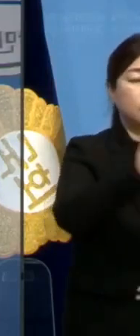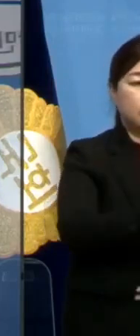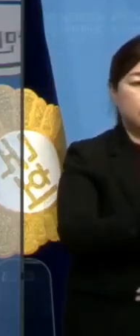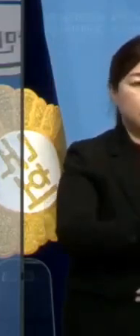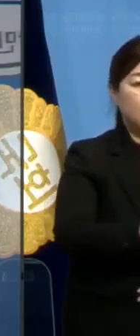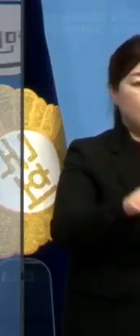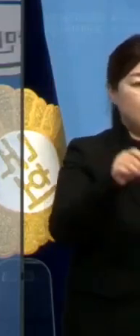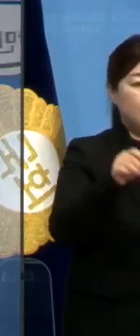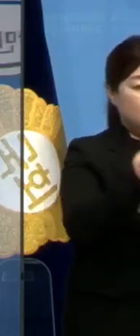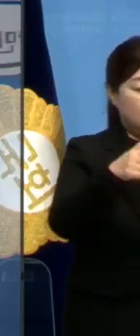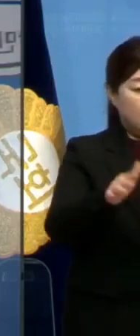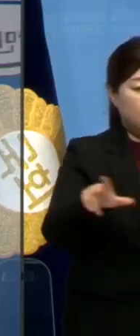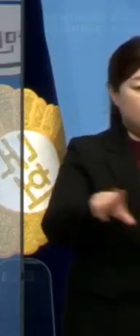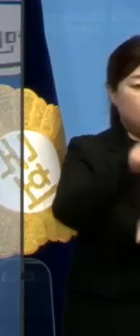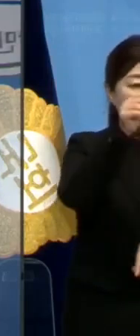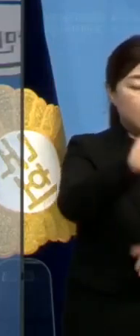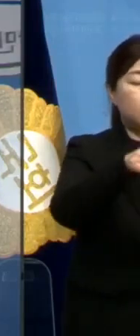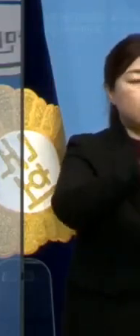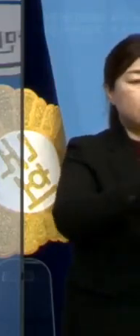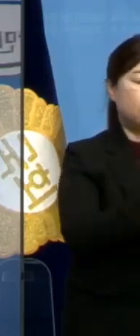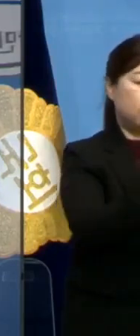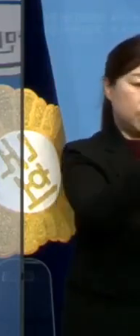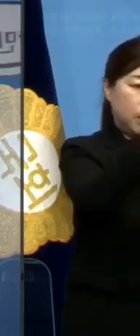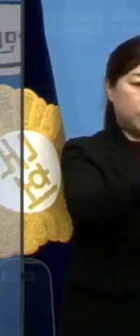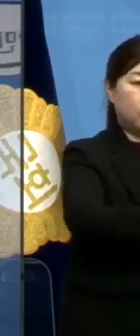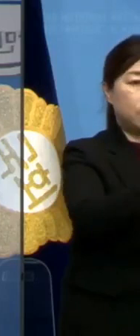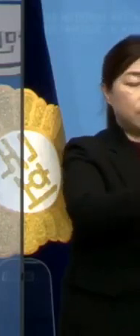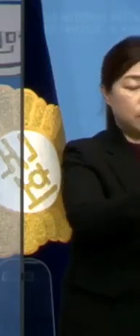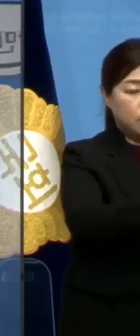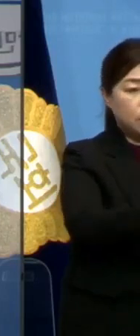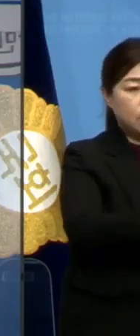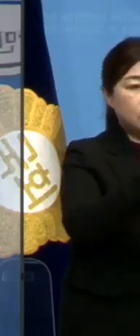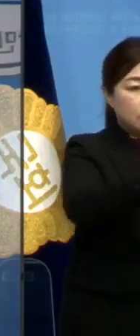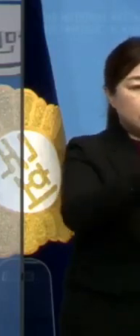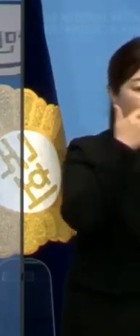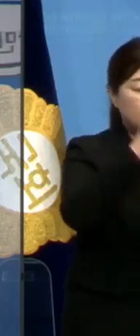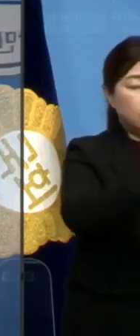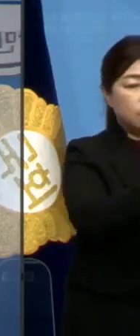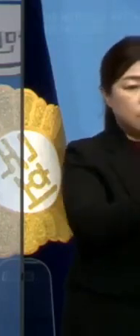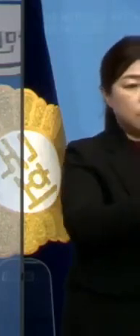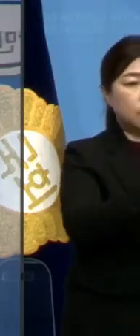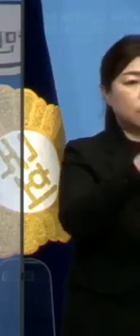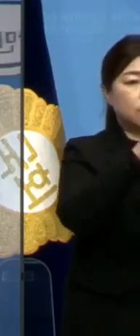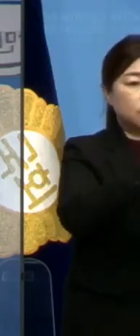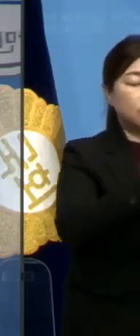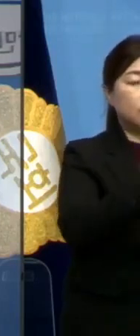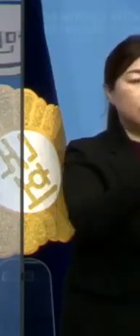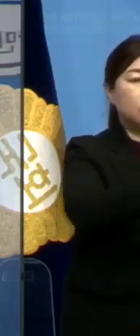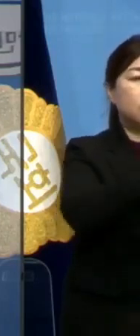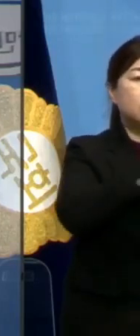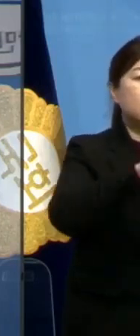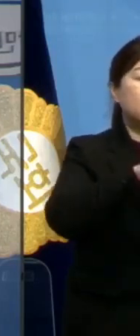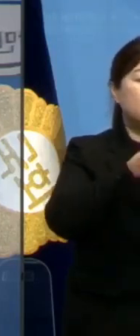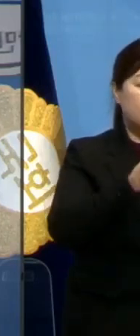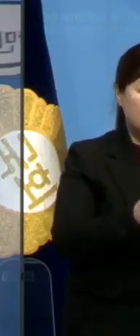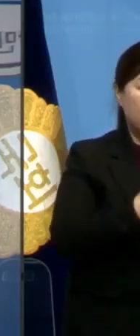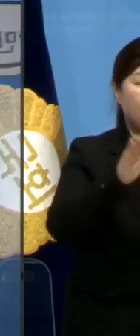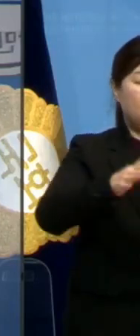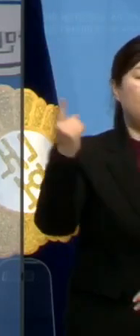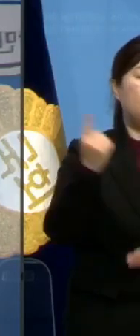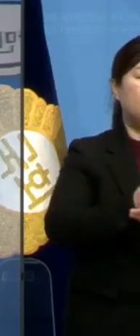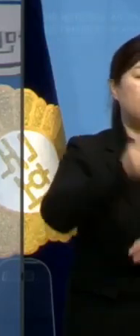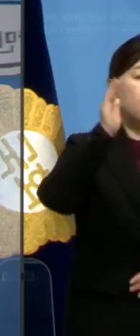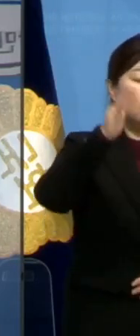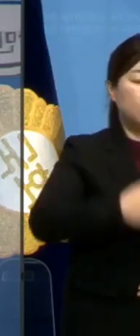당성 총장으로서 도가 지나친 부분에 대해서는 짚고 넘어가야 한다고 판단되어 오늘 한 말씀 드렸습니다